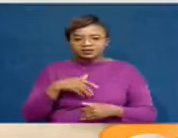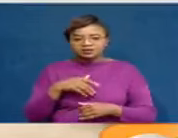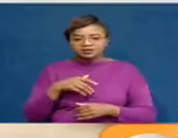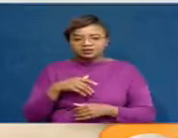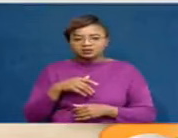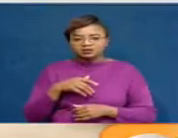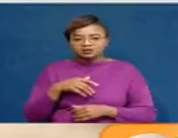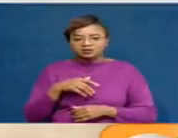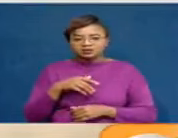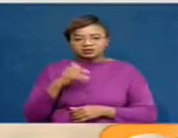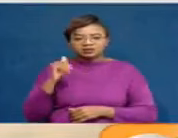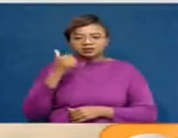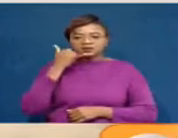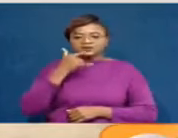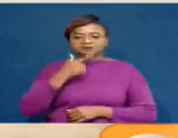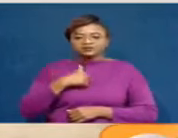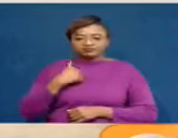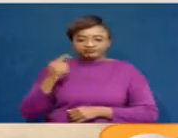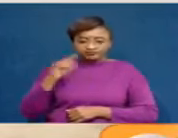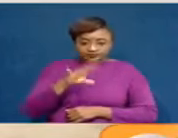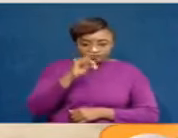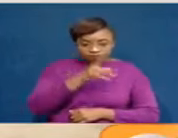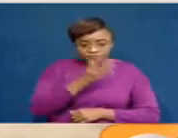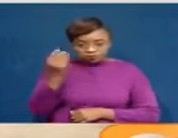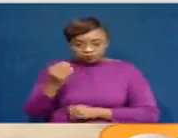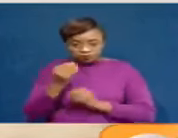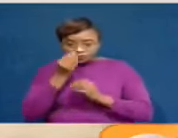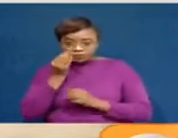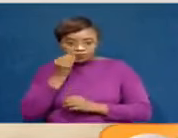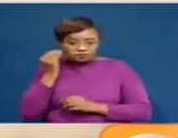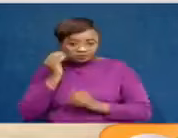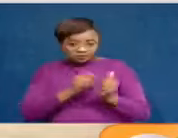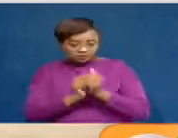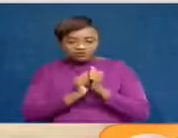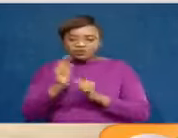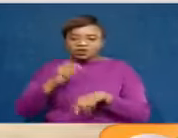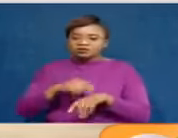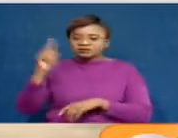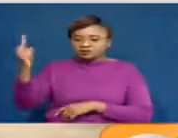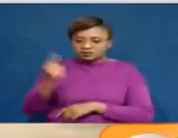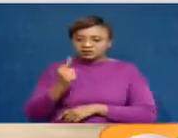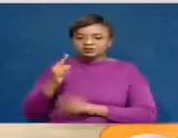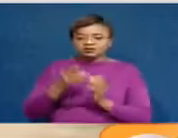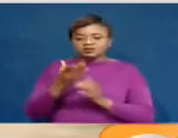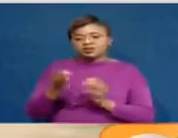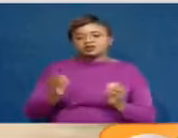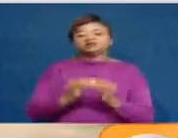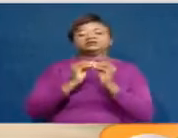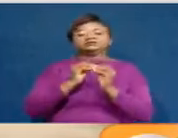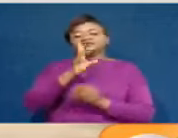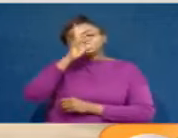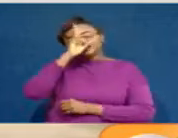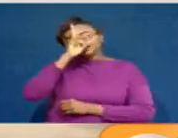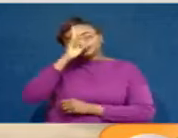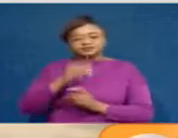sarundi, alinipigia simu anikujie toda nyumbani. Akikuja ndio alipatana na au